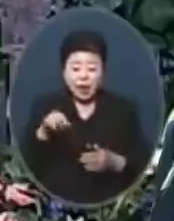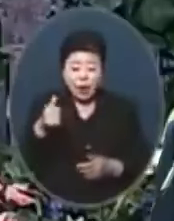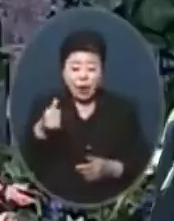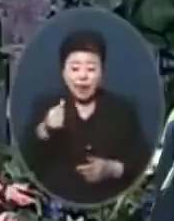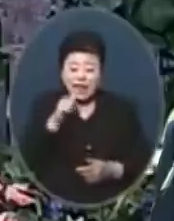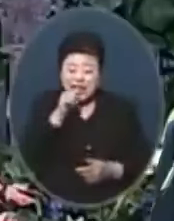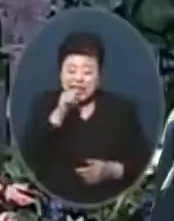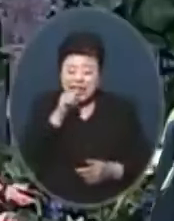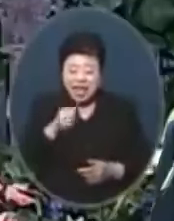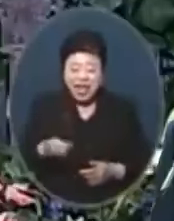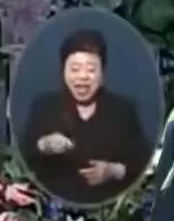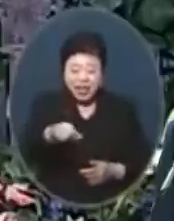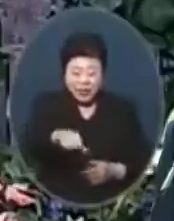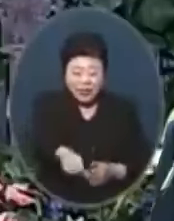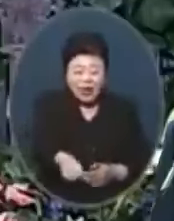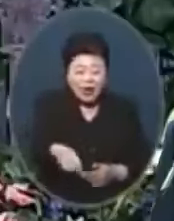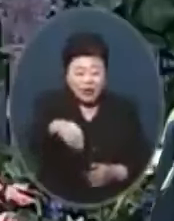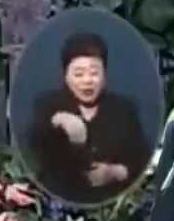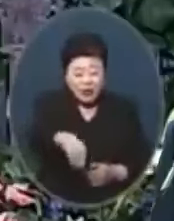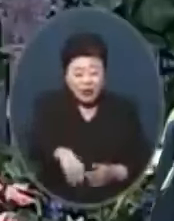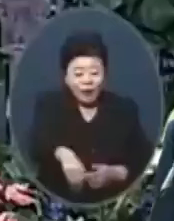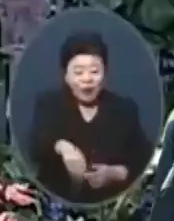500원을 주고 찌르면